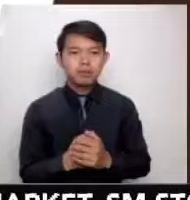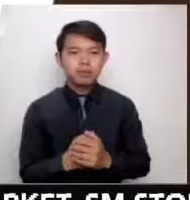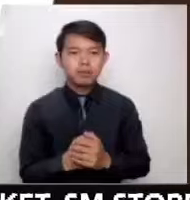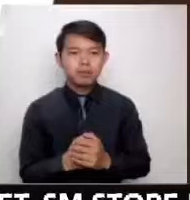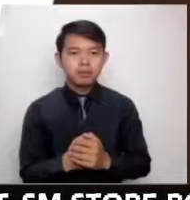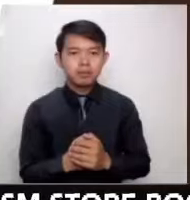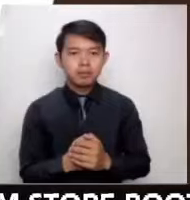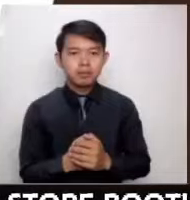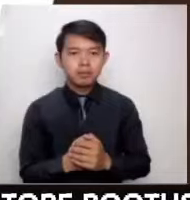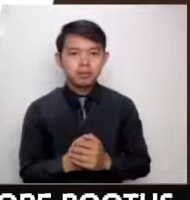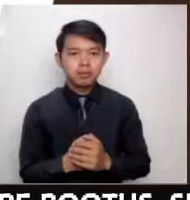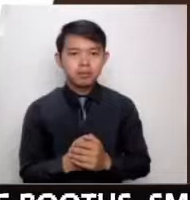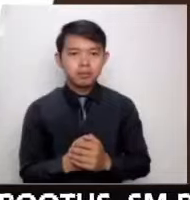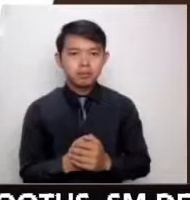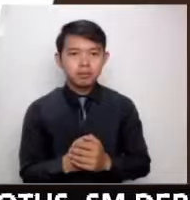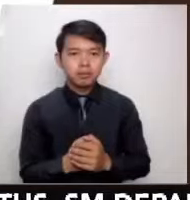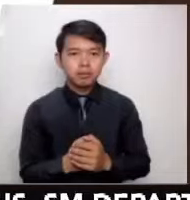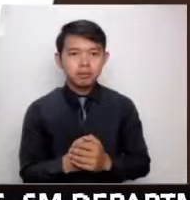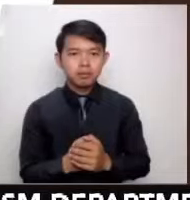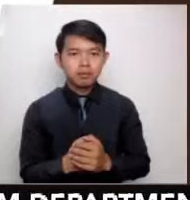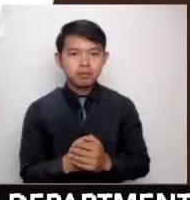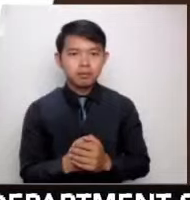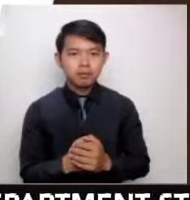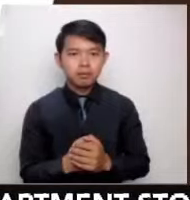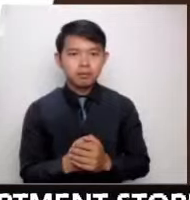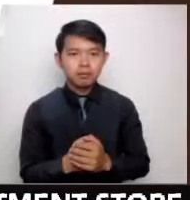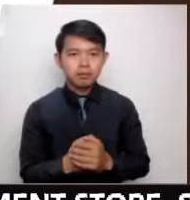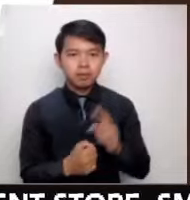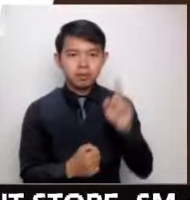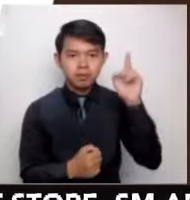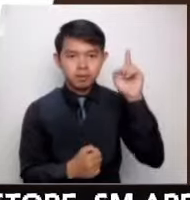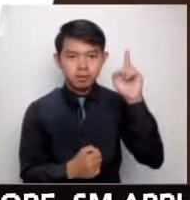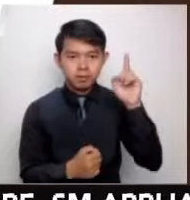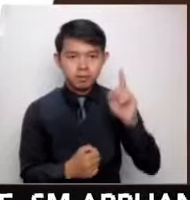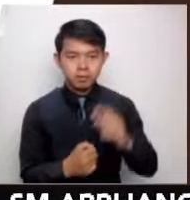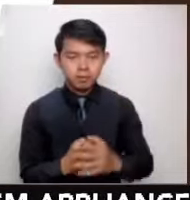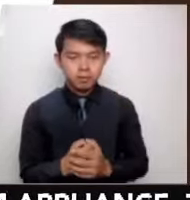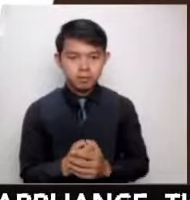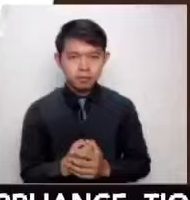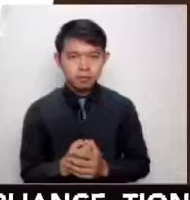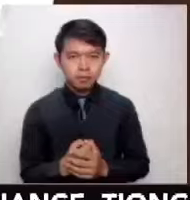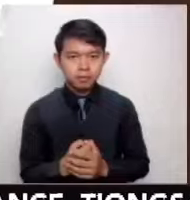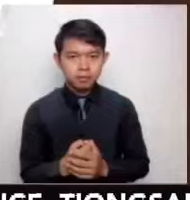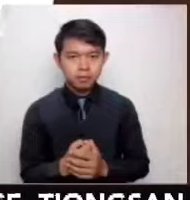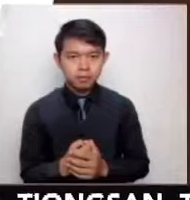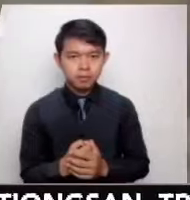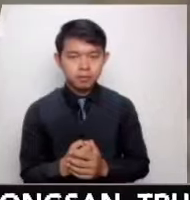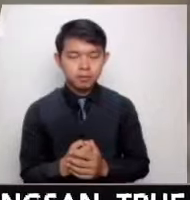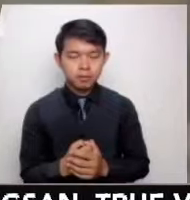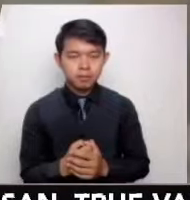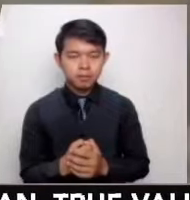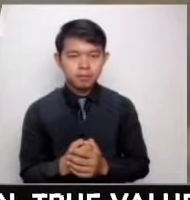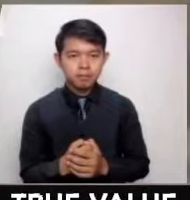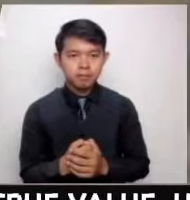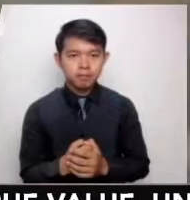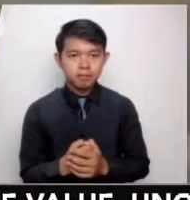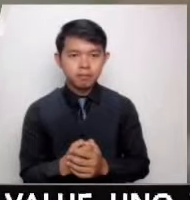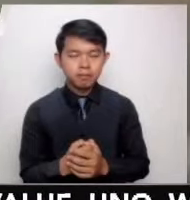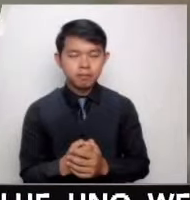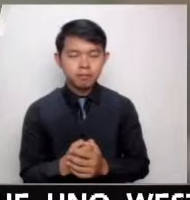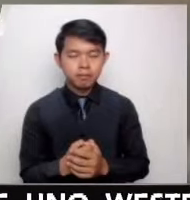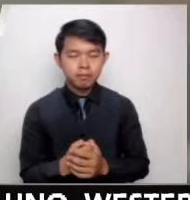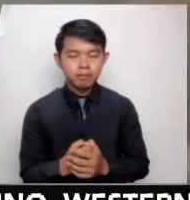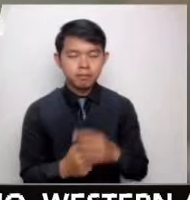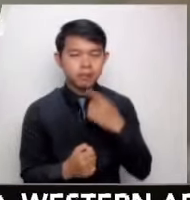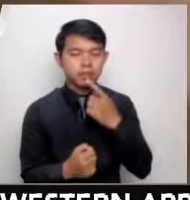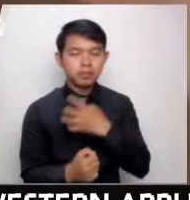mi tibok gabi kay katuna tayo na nagbantay biya mi sa compound sa mong amo. Ayon sa pulisya,